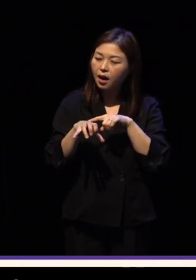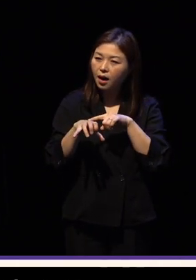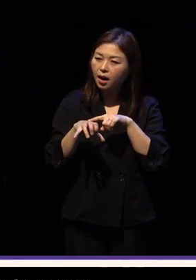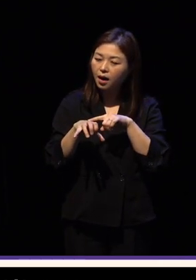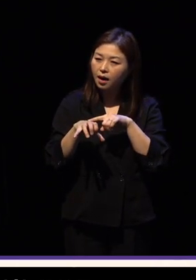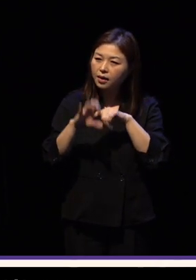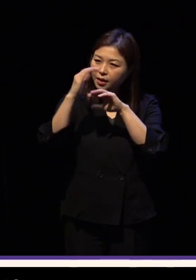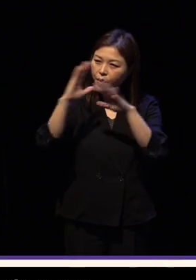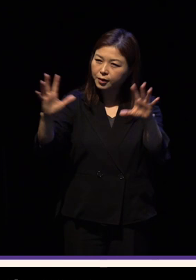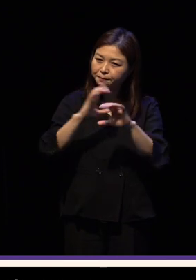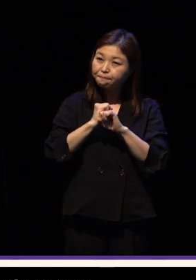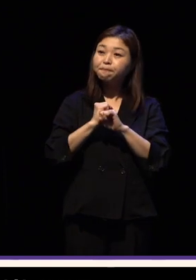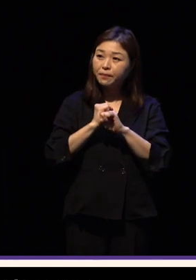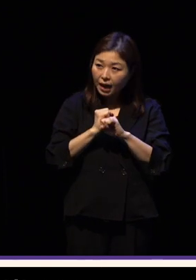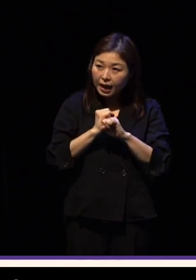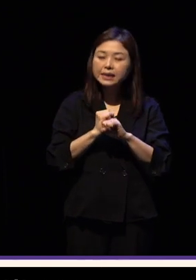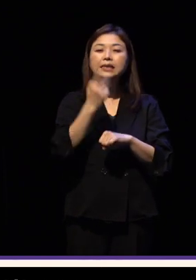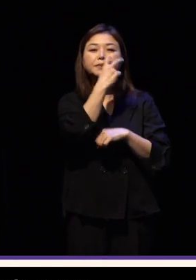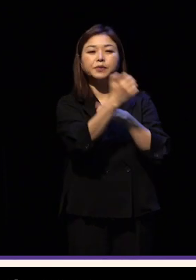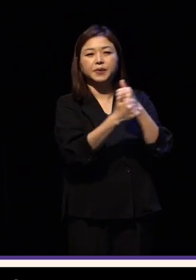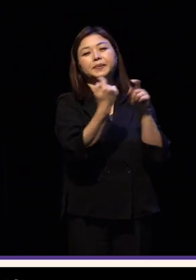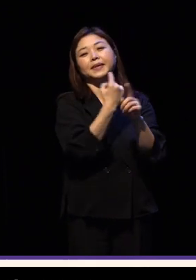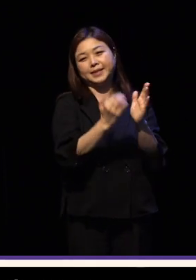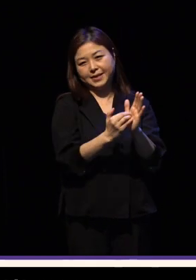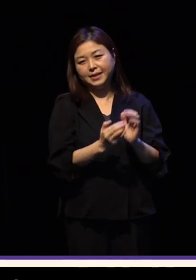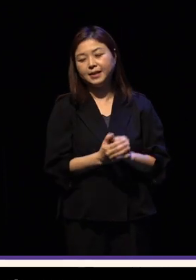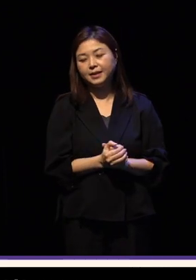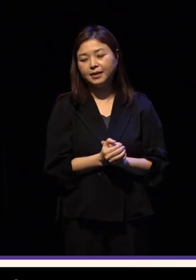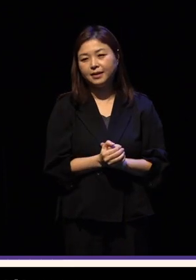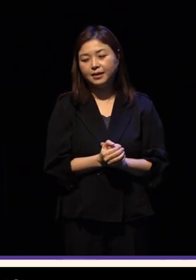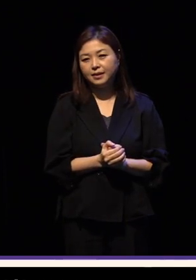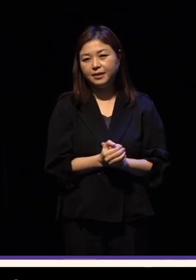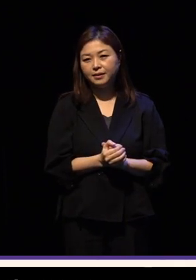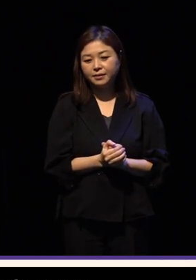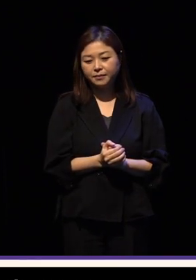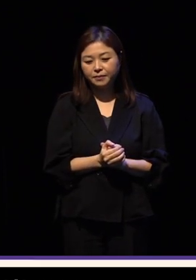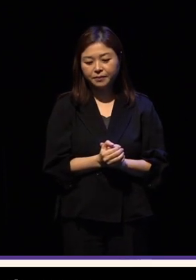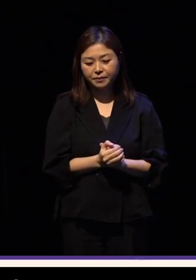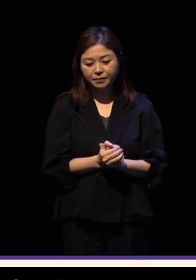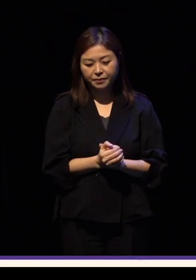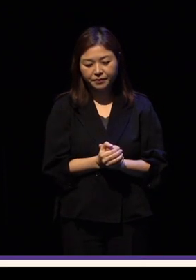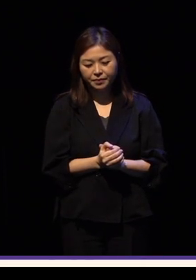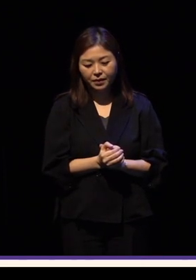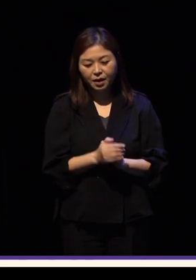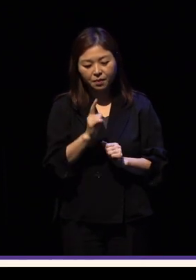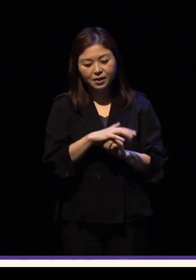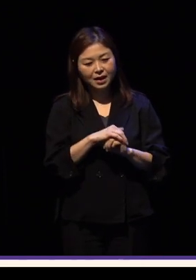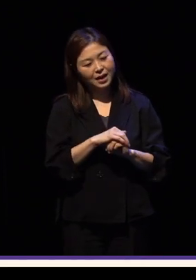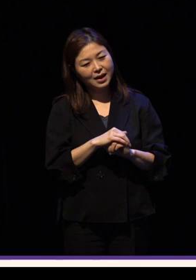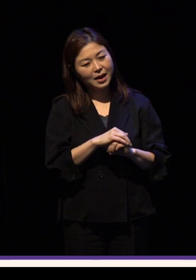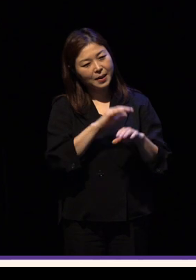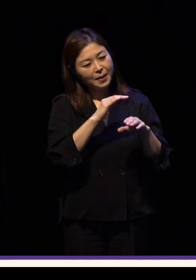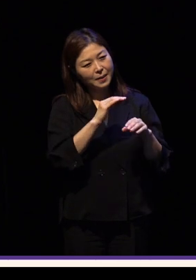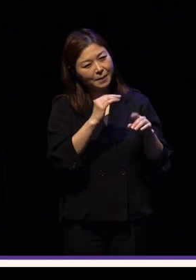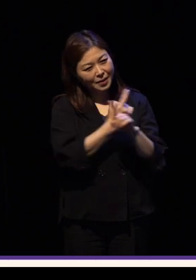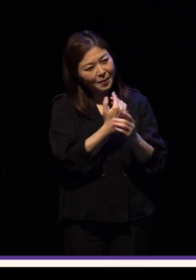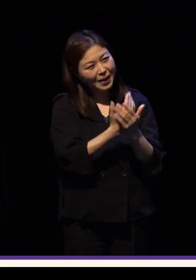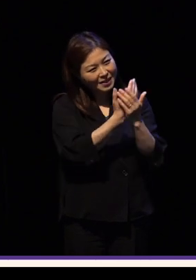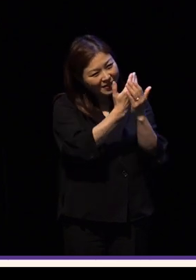개선했다라는 말씀을 드립니다. 이 개선한 것이 개선이 아니라 계약이 될지는 저희들이 이제